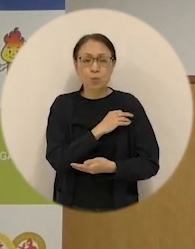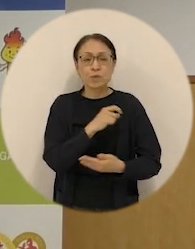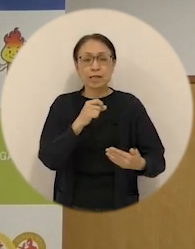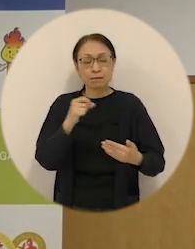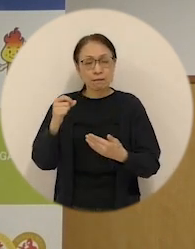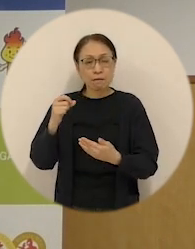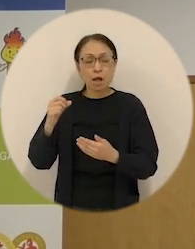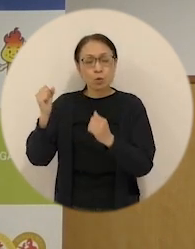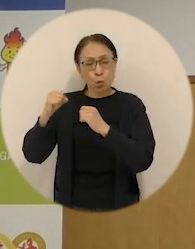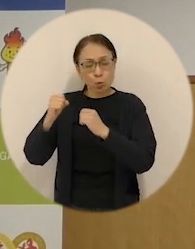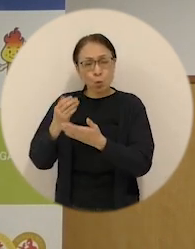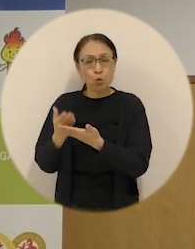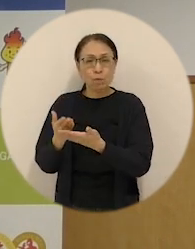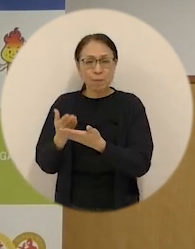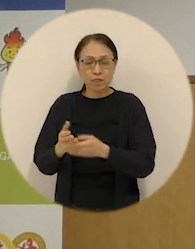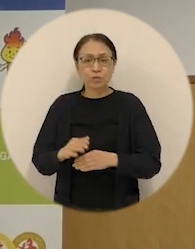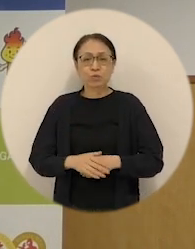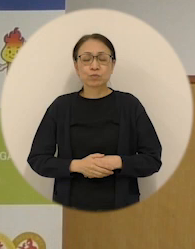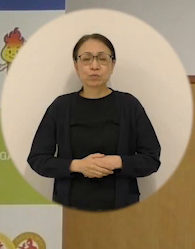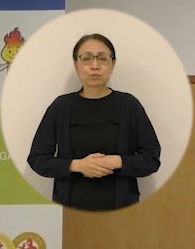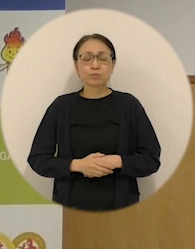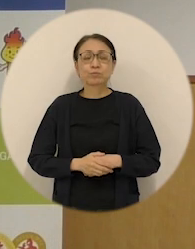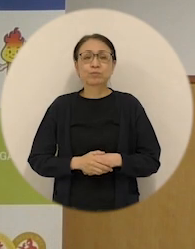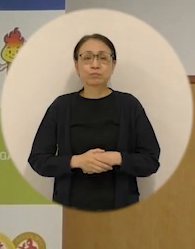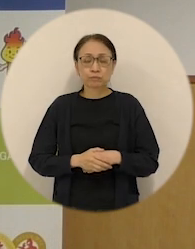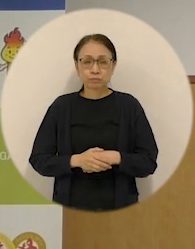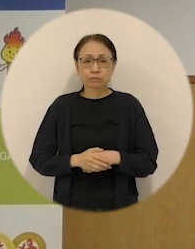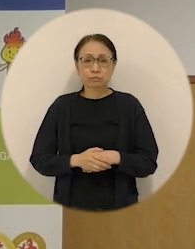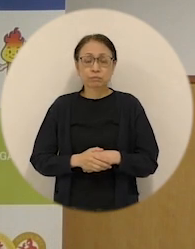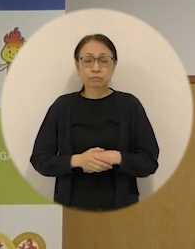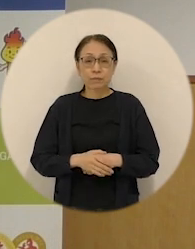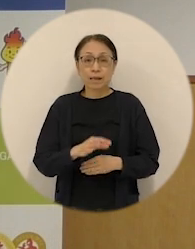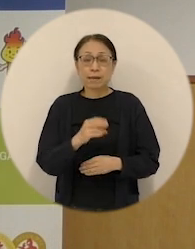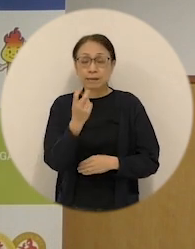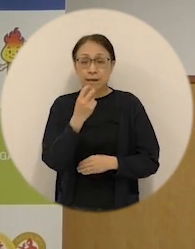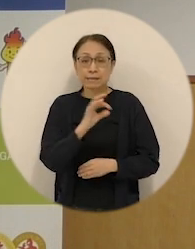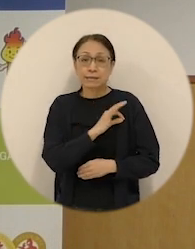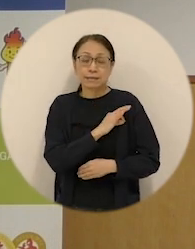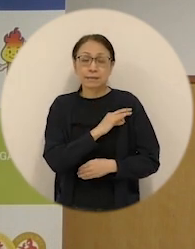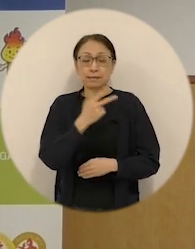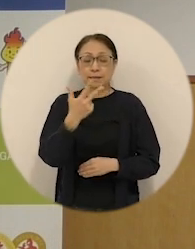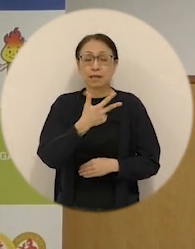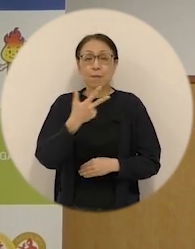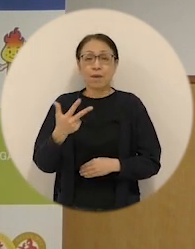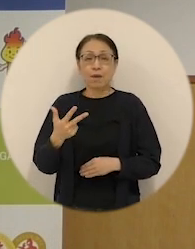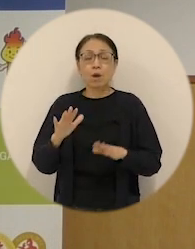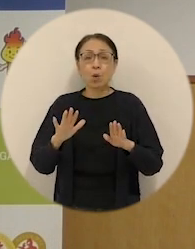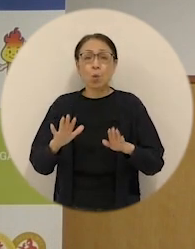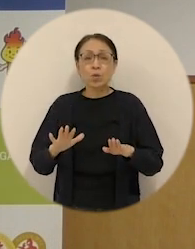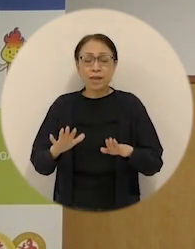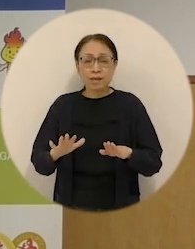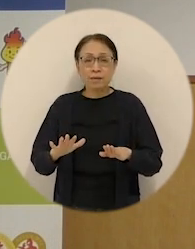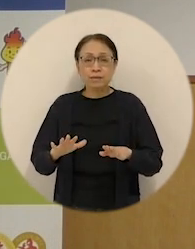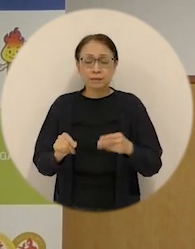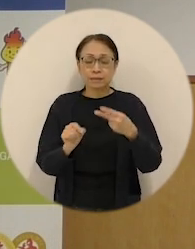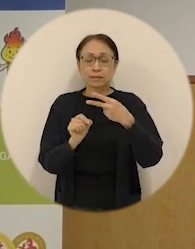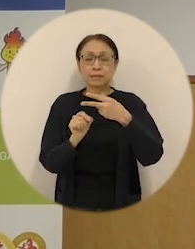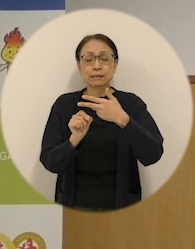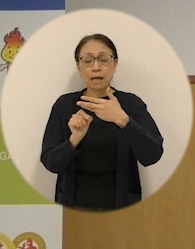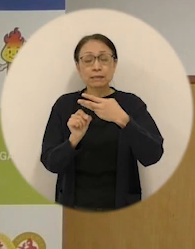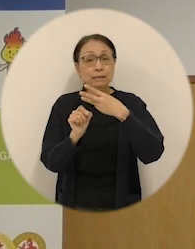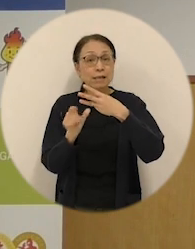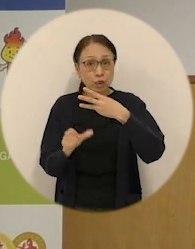が、本案は押尾江財産区管理員7名が本年3月31日をも